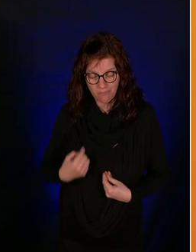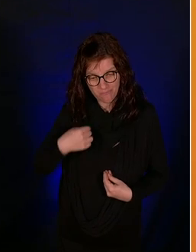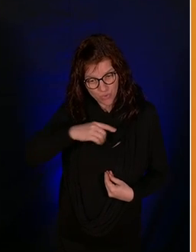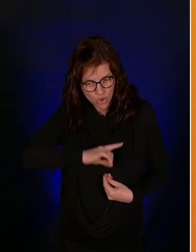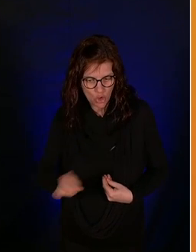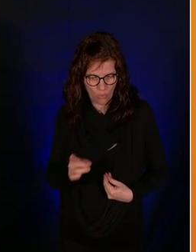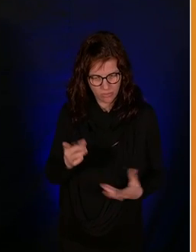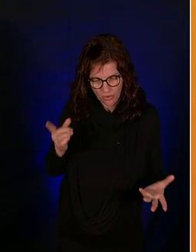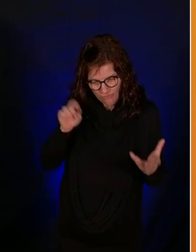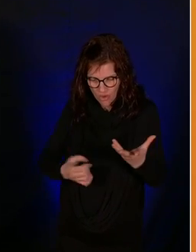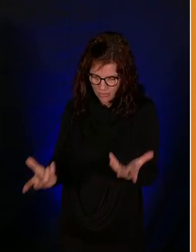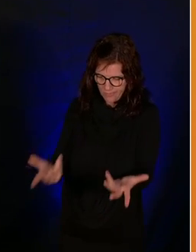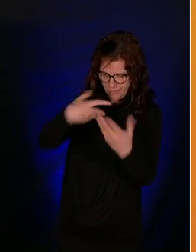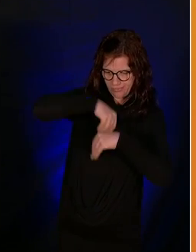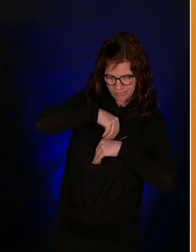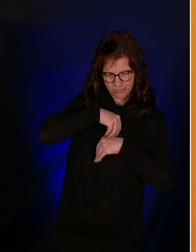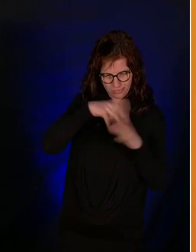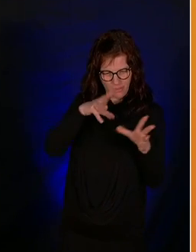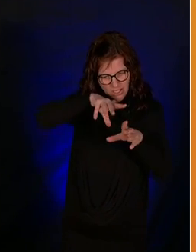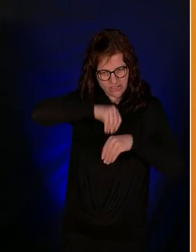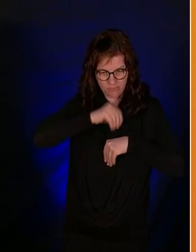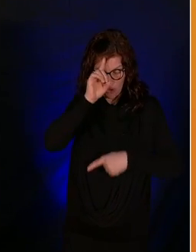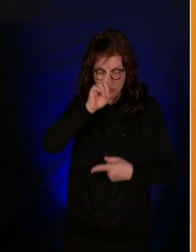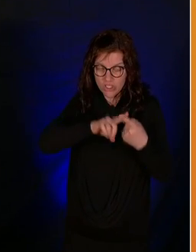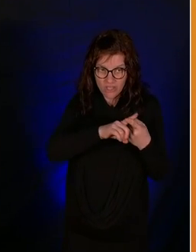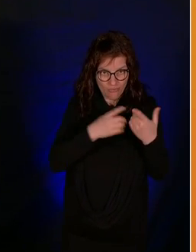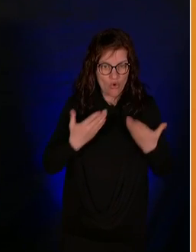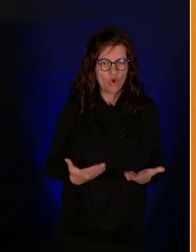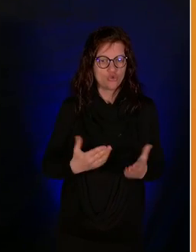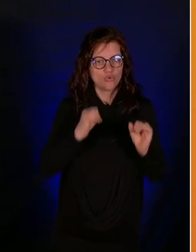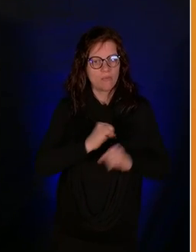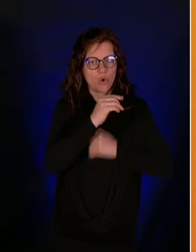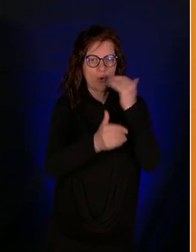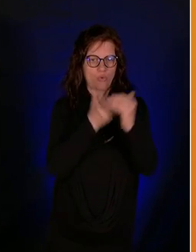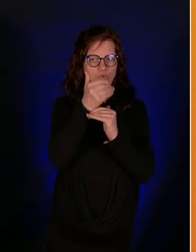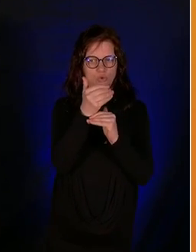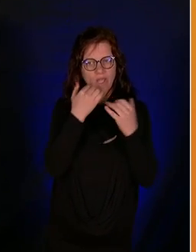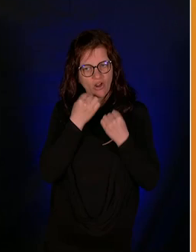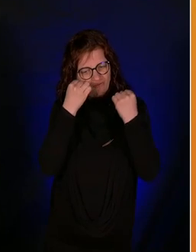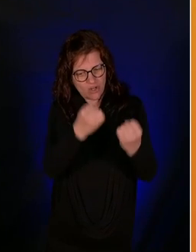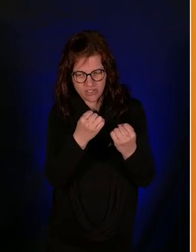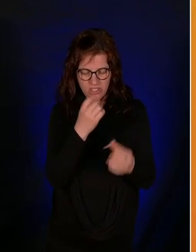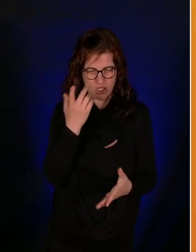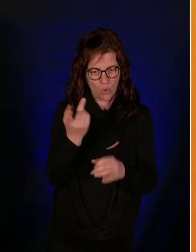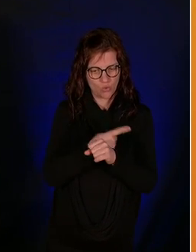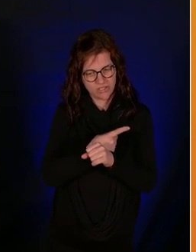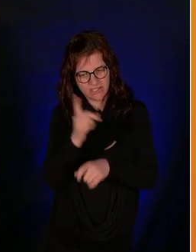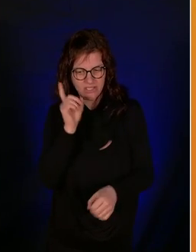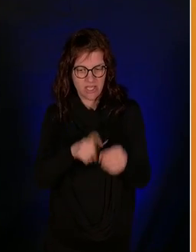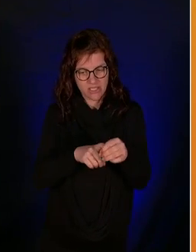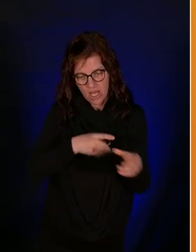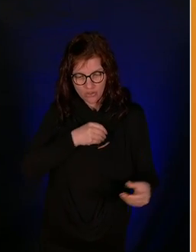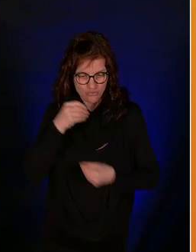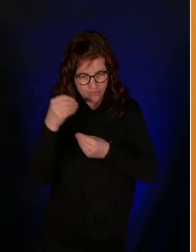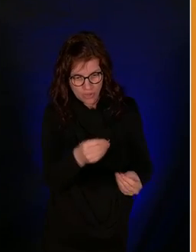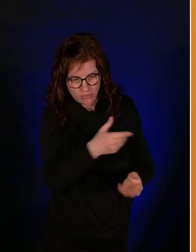compte pour que nous puissions dès maintenant construire et renforcer l'outil syndical qui donnera la pêche aux millions qui